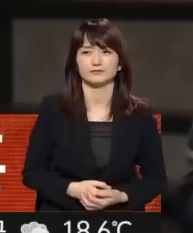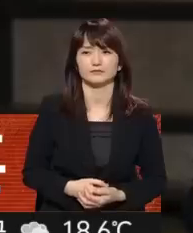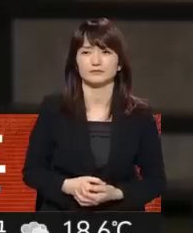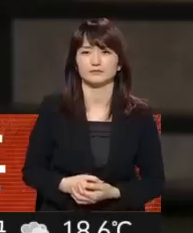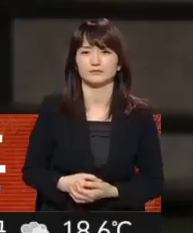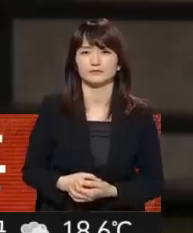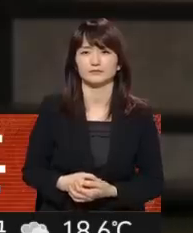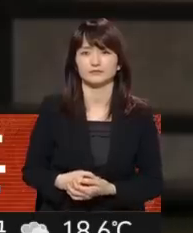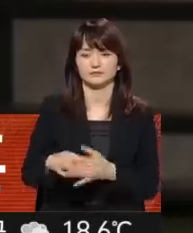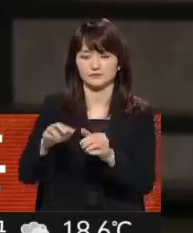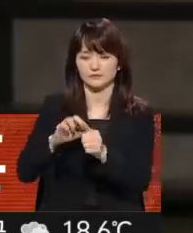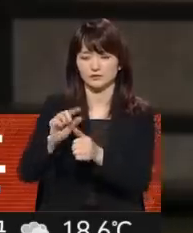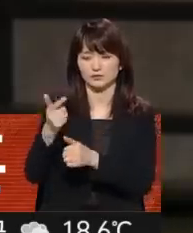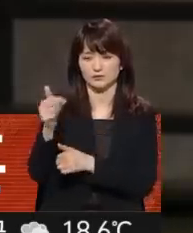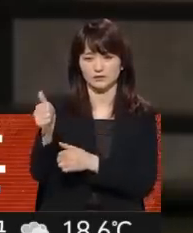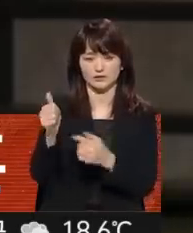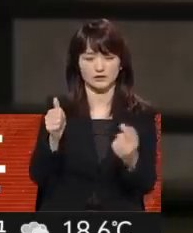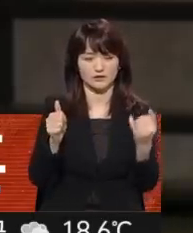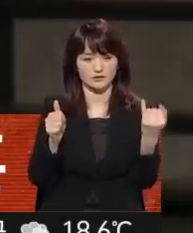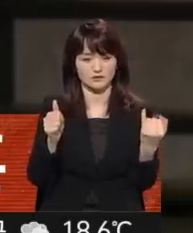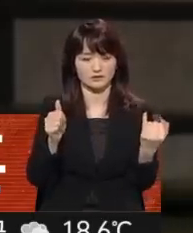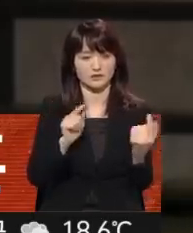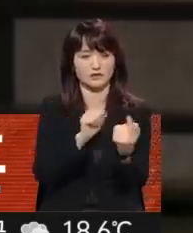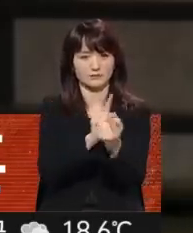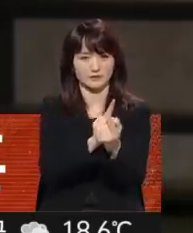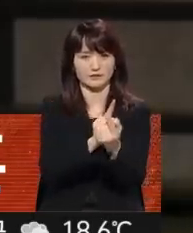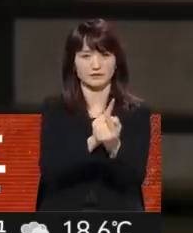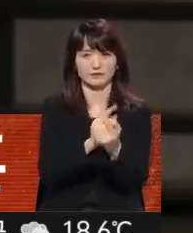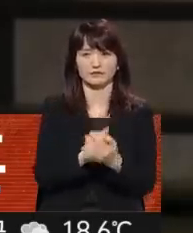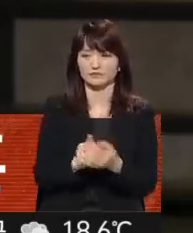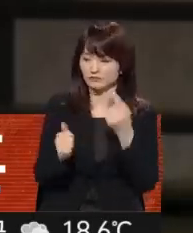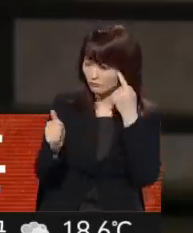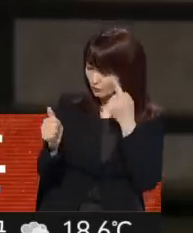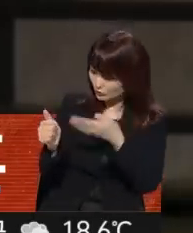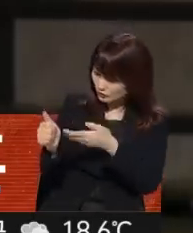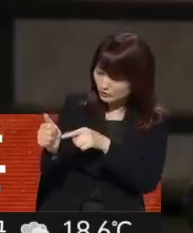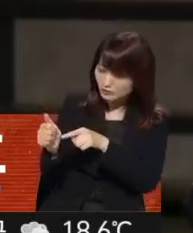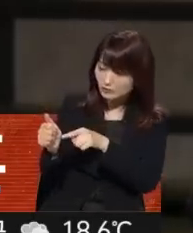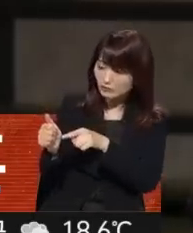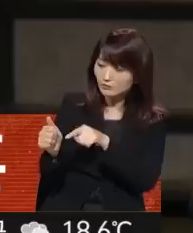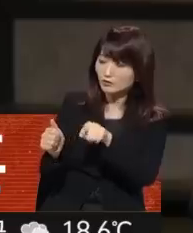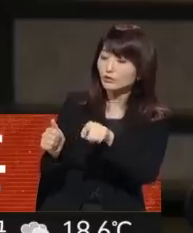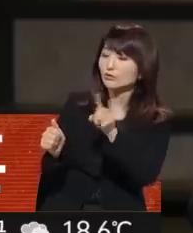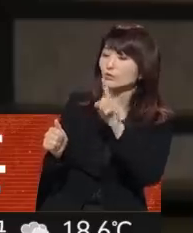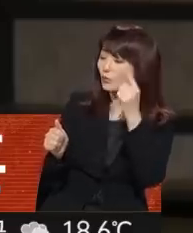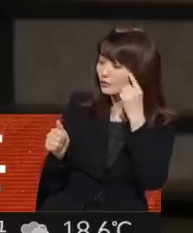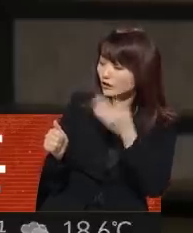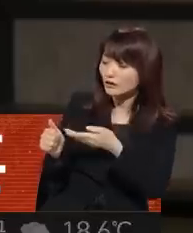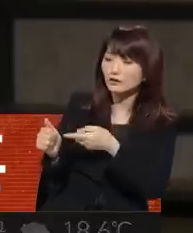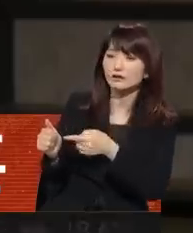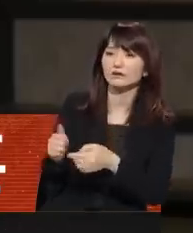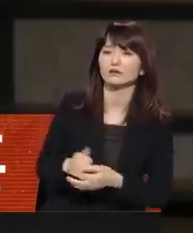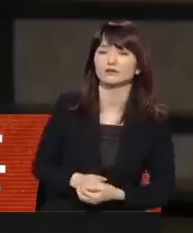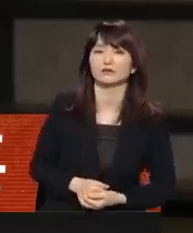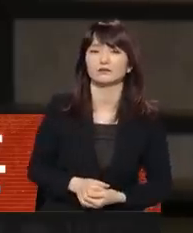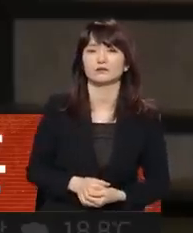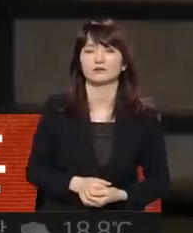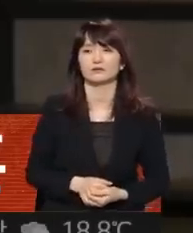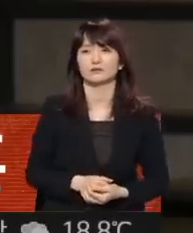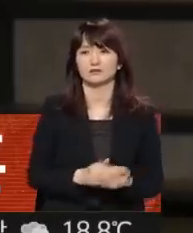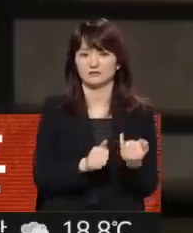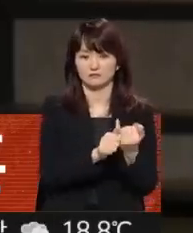국가 요원하고 만났다는 거예요 탈북 여성이 그러니까 한번 물어봤다는 거의 저게 뭐냐 저게 뭐냐니까 당연히